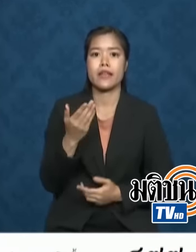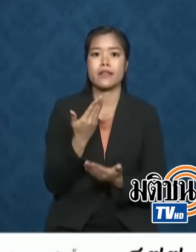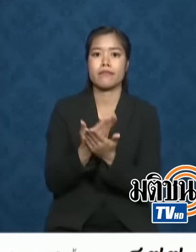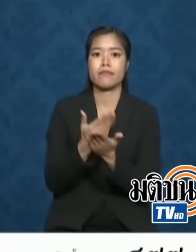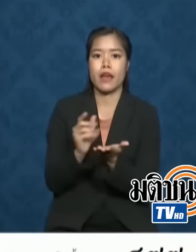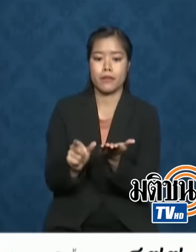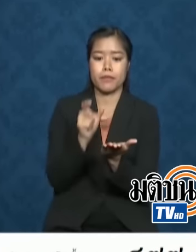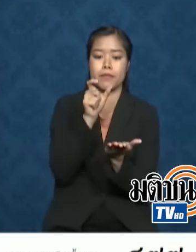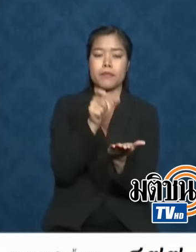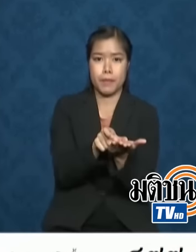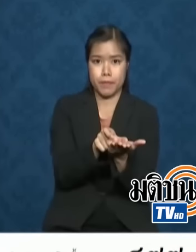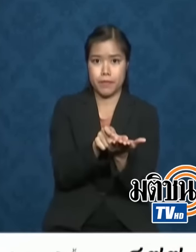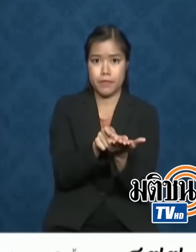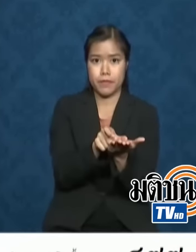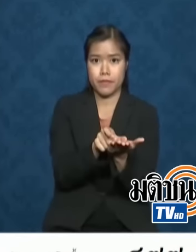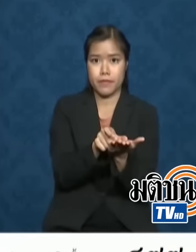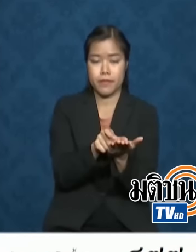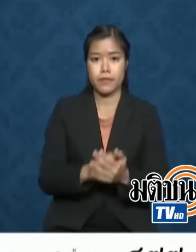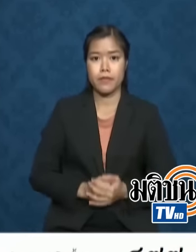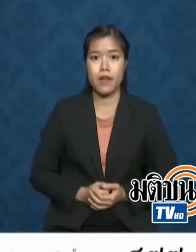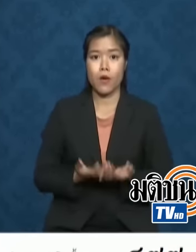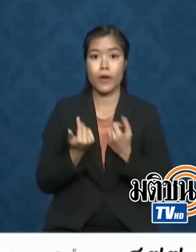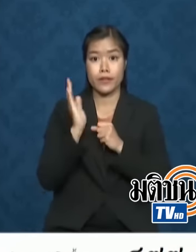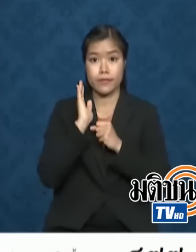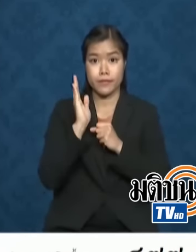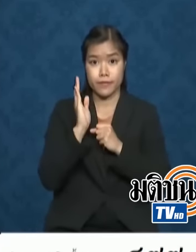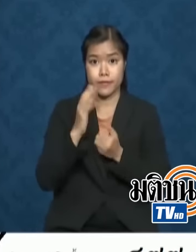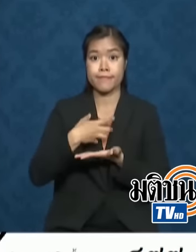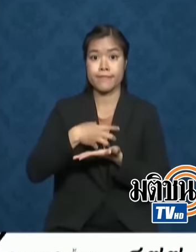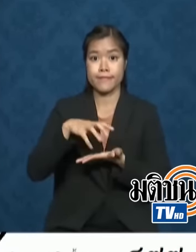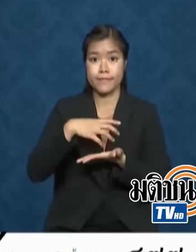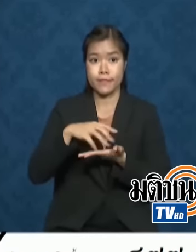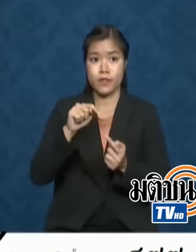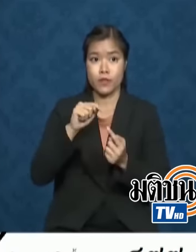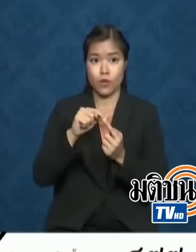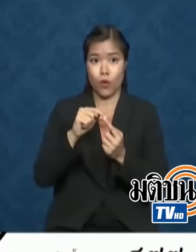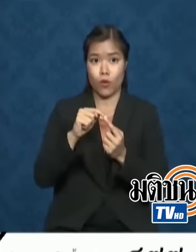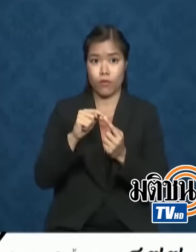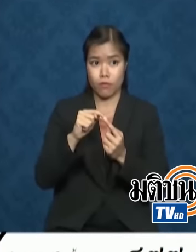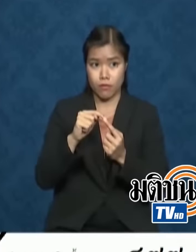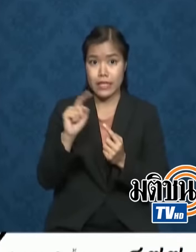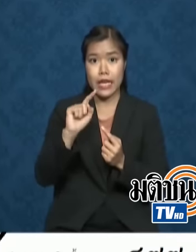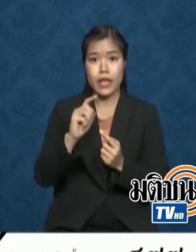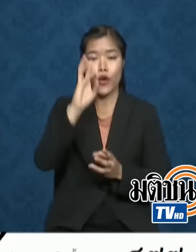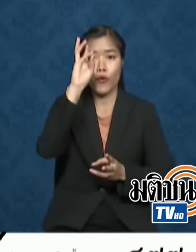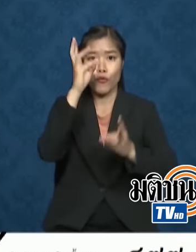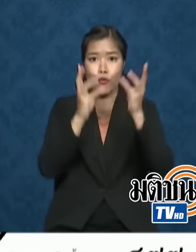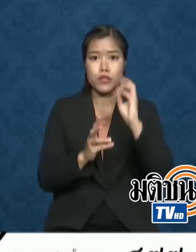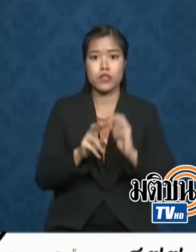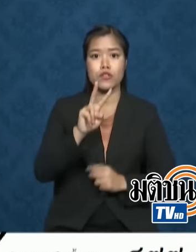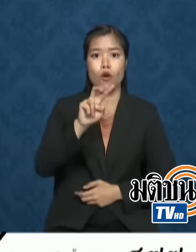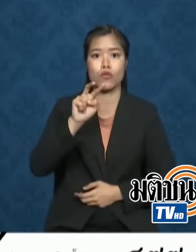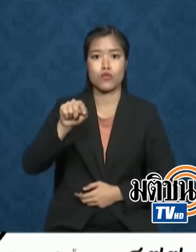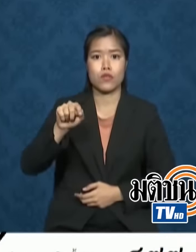าณครับในวันนี้ผมจะขออภิปรายในประเด็นที่รัฐบาลยกให้เป็นวาระแห่งชาตินั่นก็คือฝุ่นพิษ PM 2.5